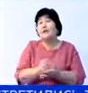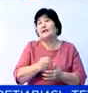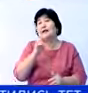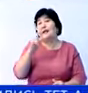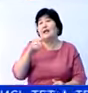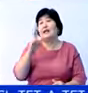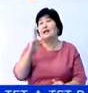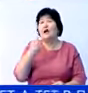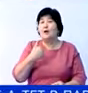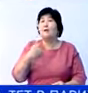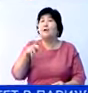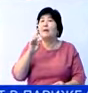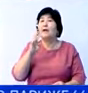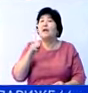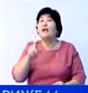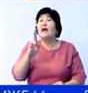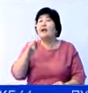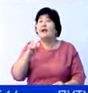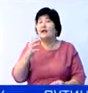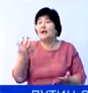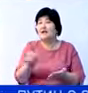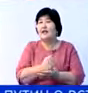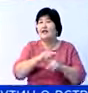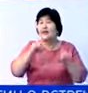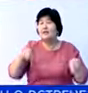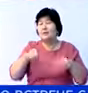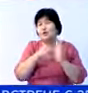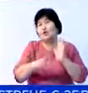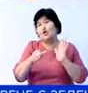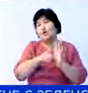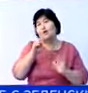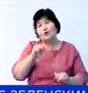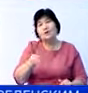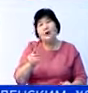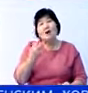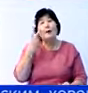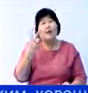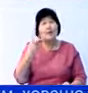Мы занимались маркетингом клиники, завоевали сертификат на 66